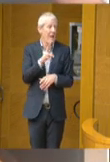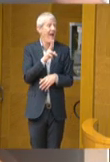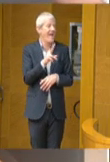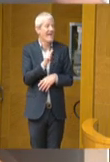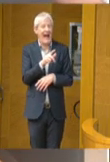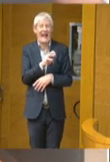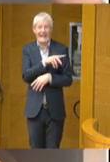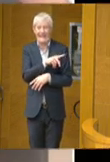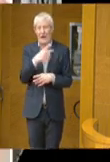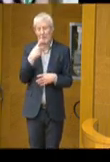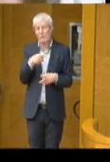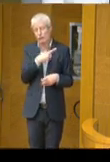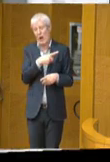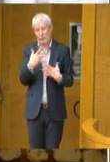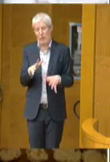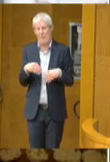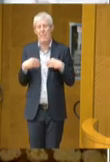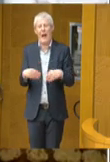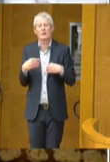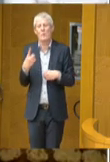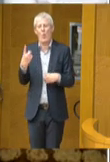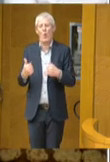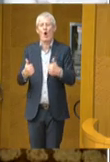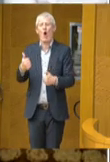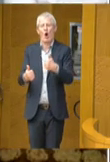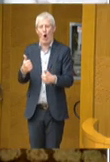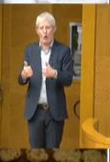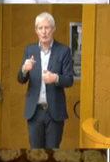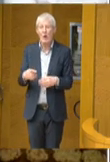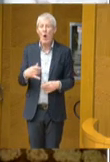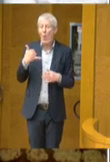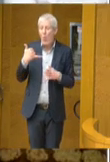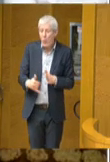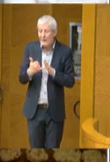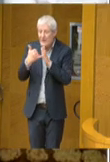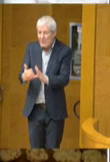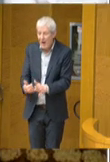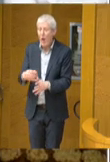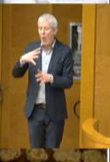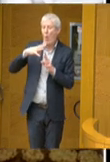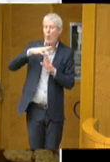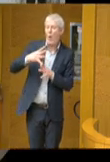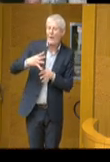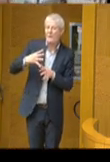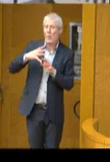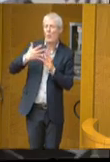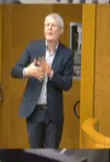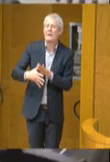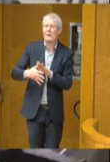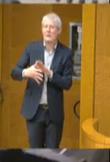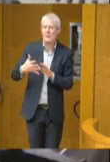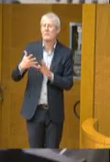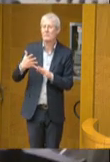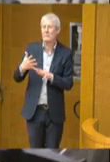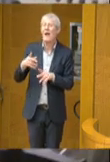vi racconterà che ha partecipato a uno di questi. L'ultimo passo, il successivo, avviene nelle classi quarte e quinte ed è